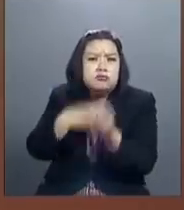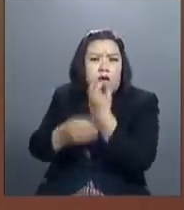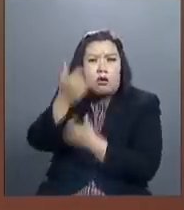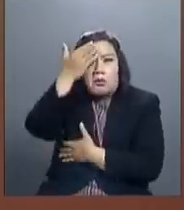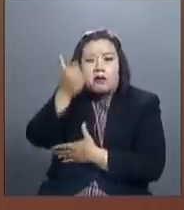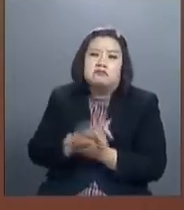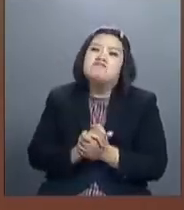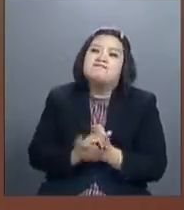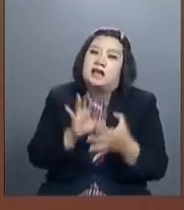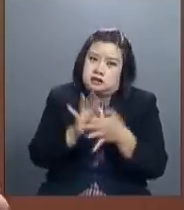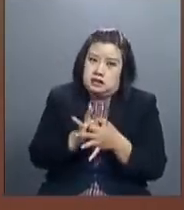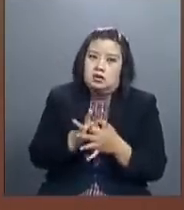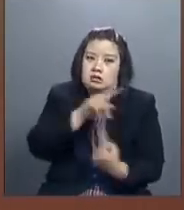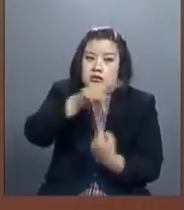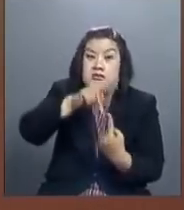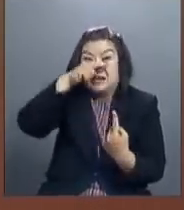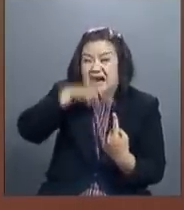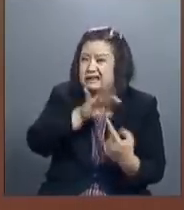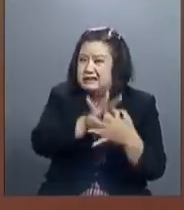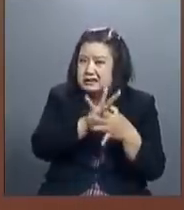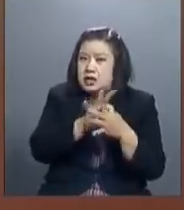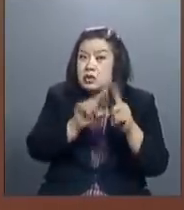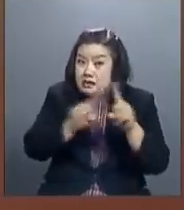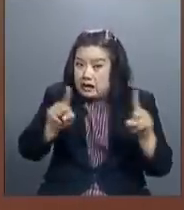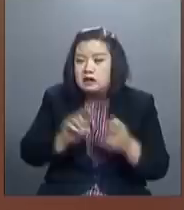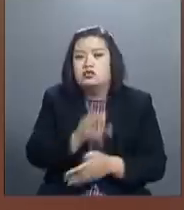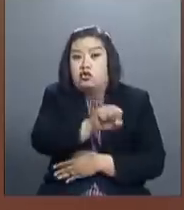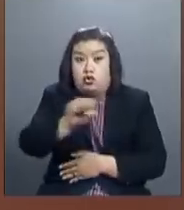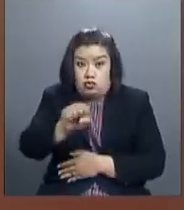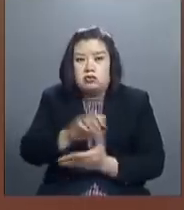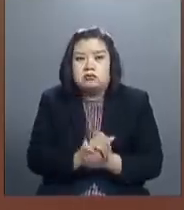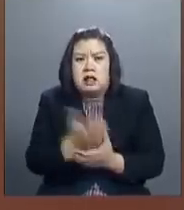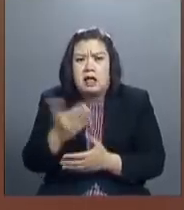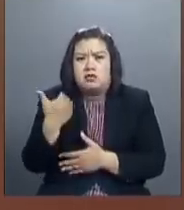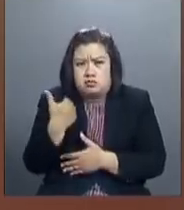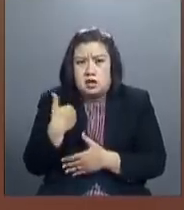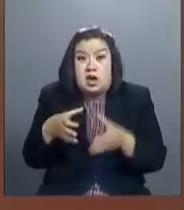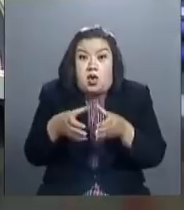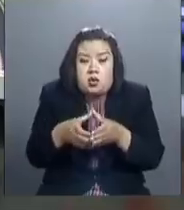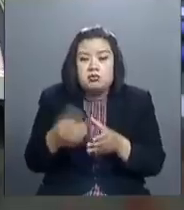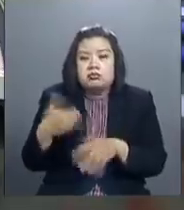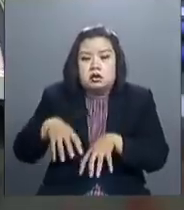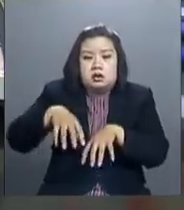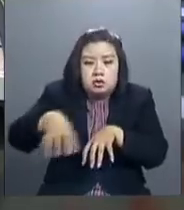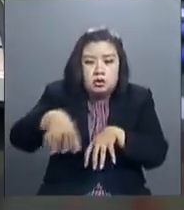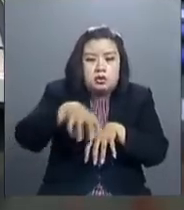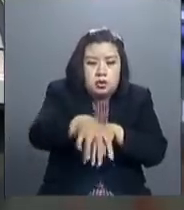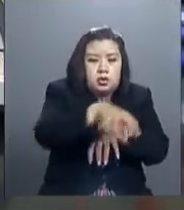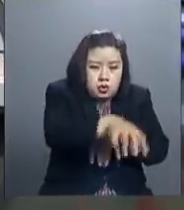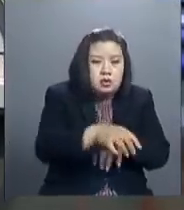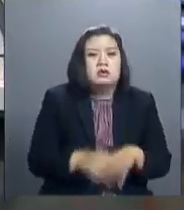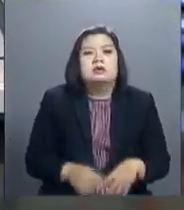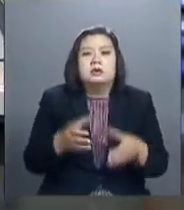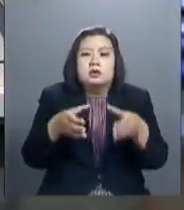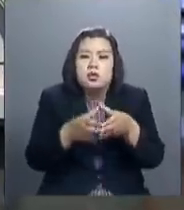กี่ยวข้องกับเพื่อไทยแต่ว่าการที่พักเพื่อไทยมีหลายๆพักที่เป็นพักสาขาพักสำรองหรือว่า